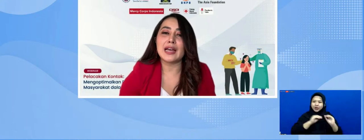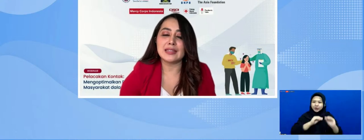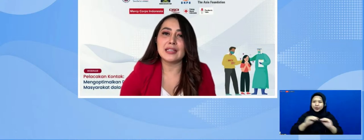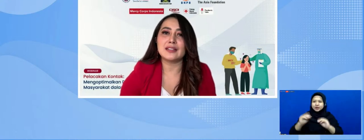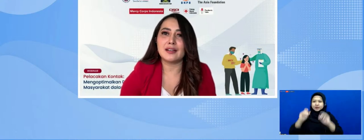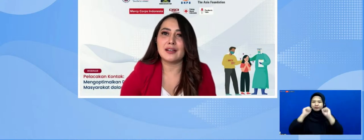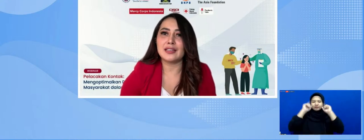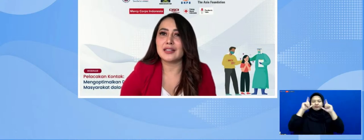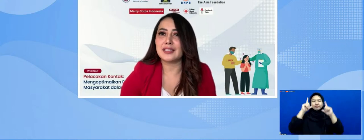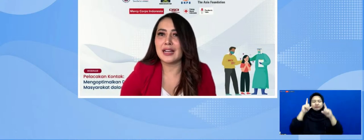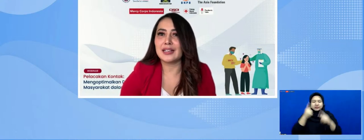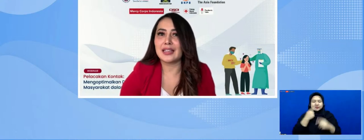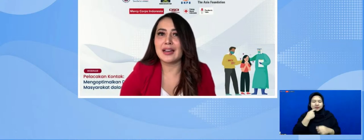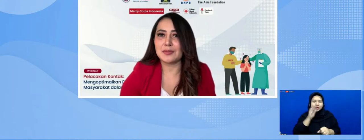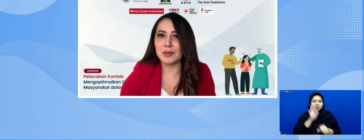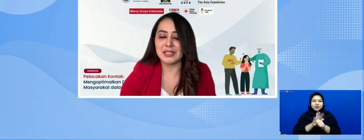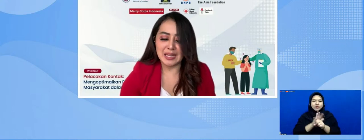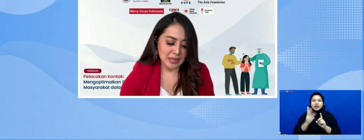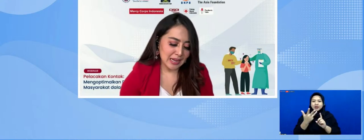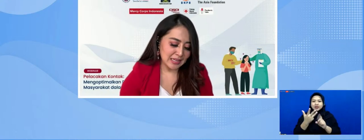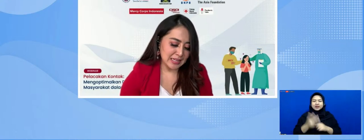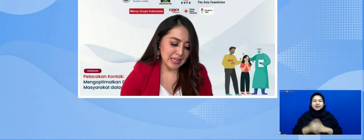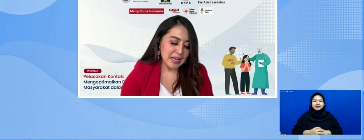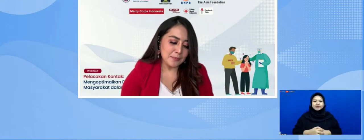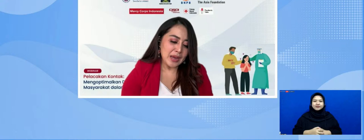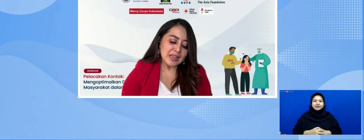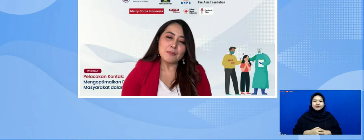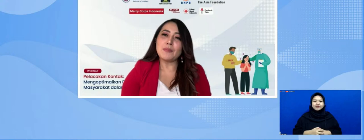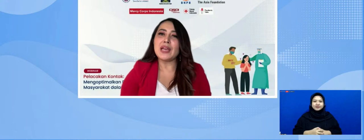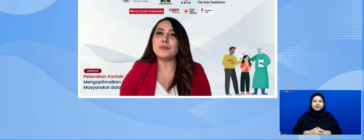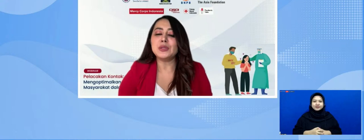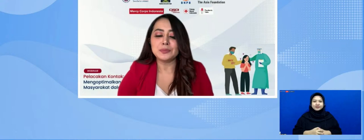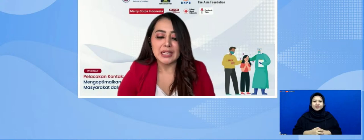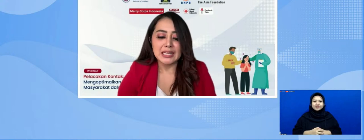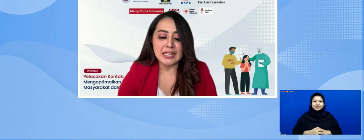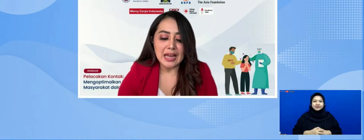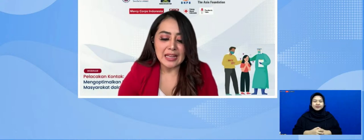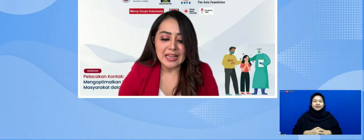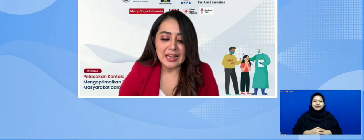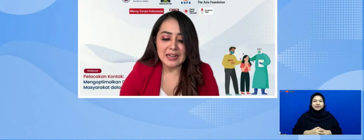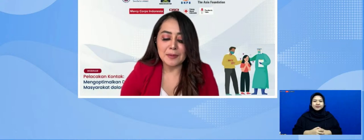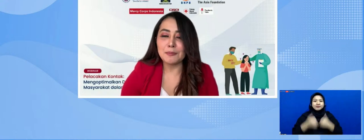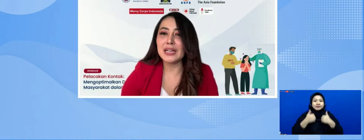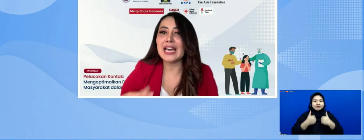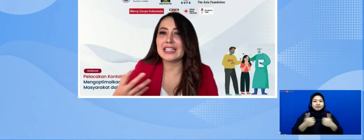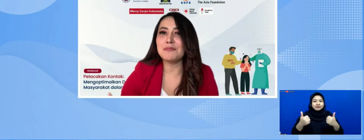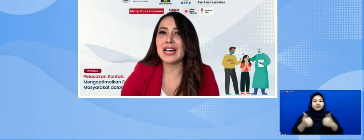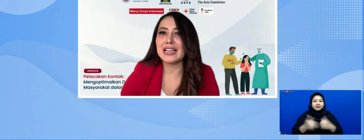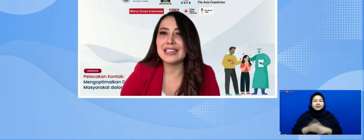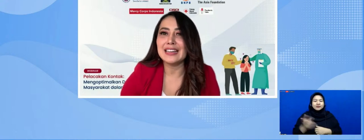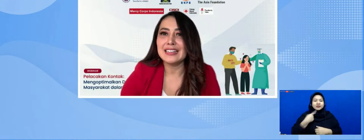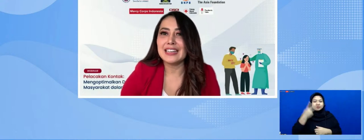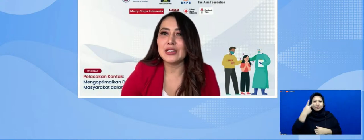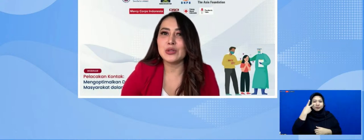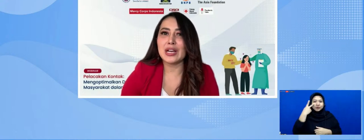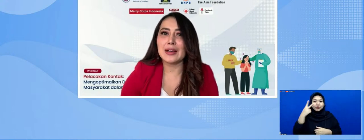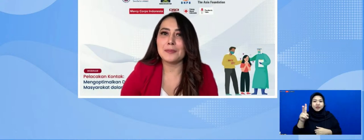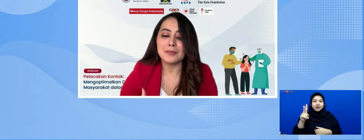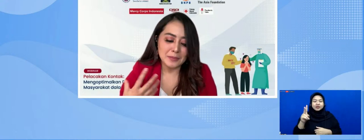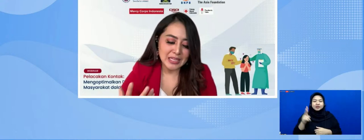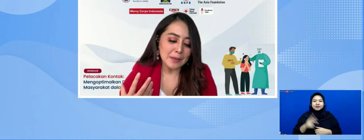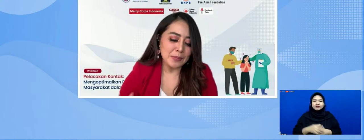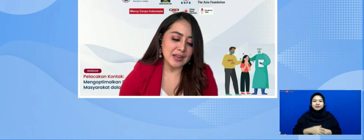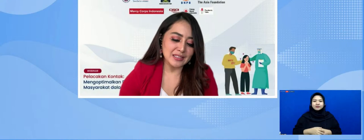terkait COVID-19 yang sedang kita hadapi bersama kali ini. Baik, Bapak Ibu, kita akan melihat kembali dan